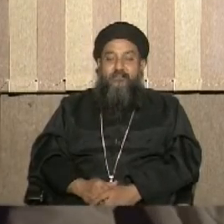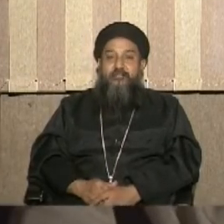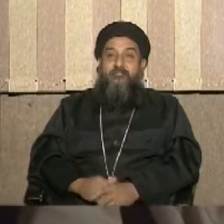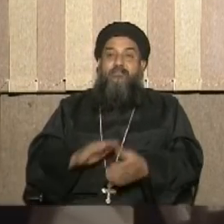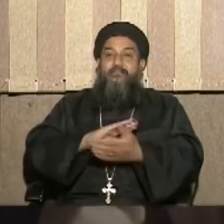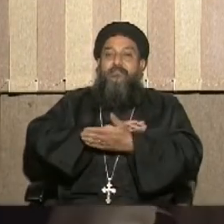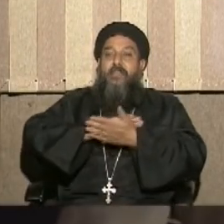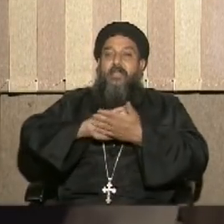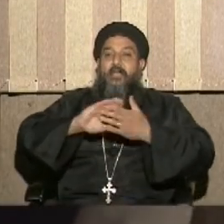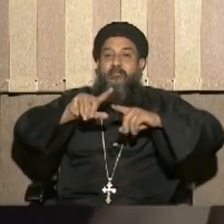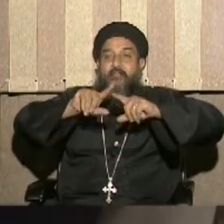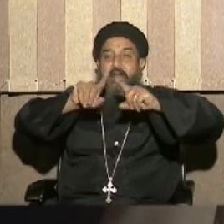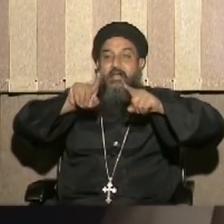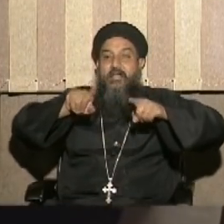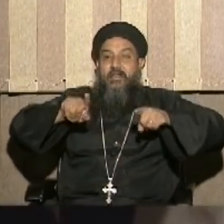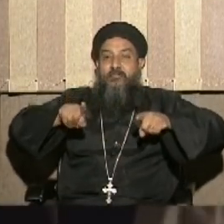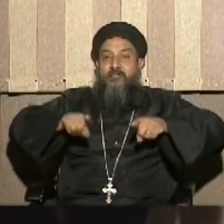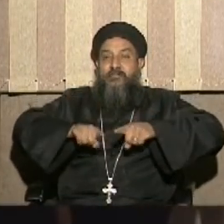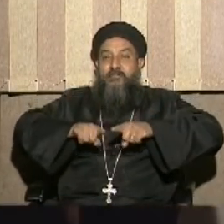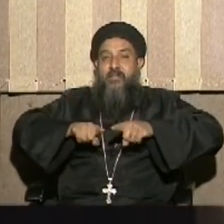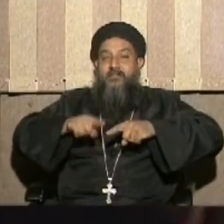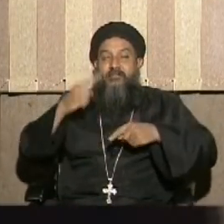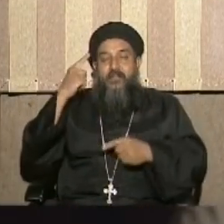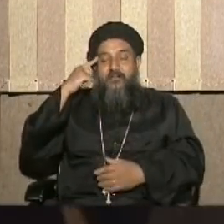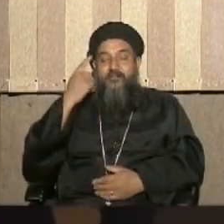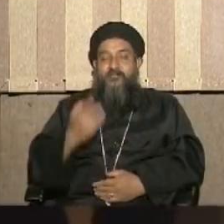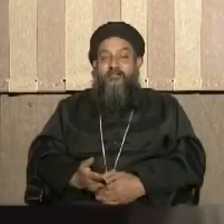سلام للمذبح العقلي في داخلهما،